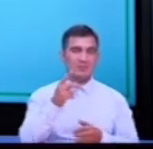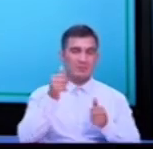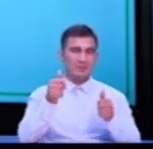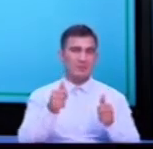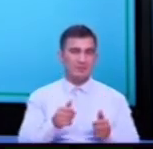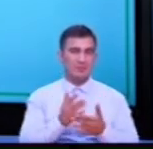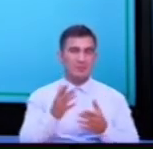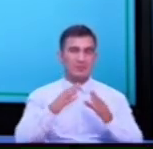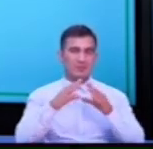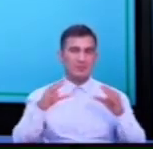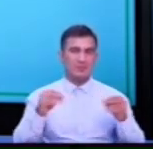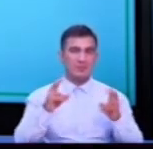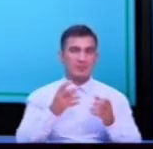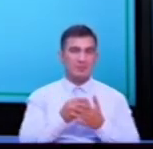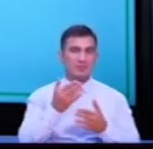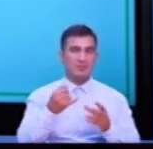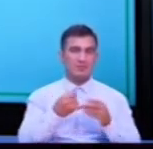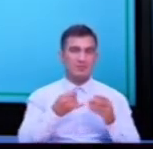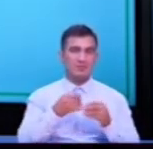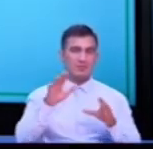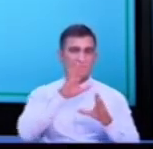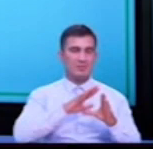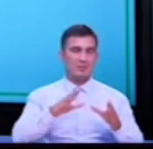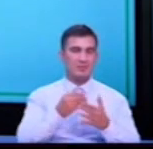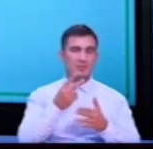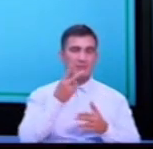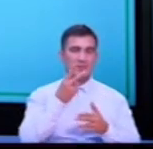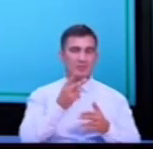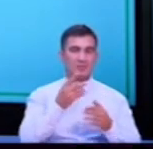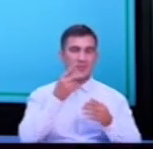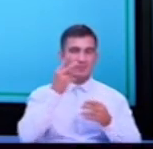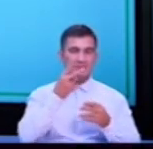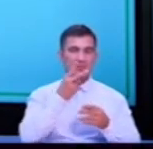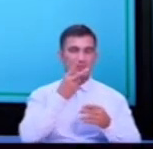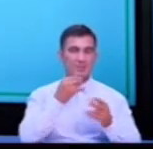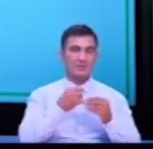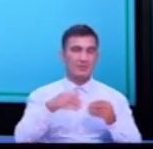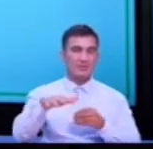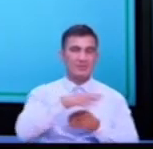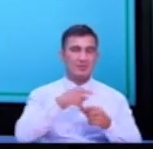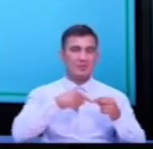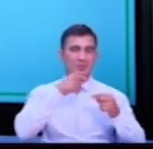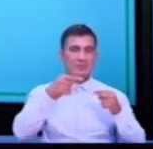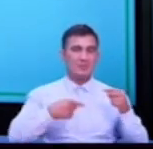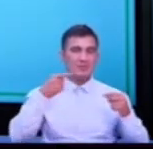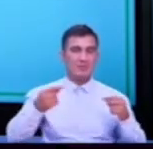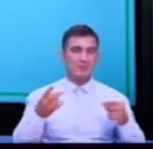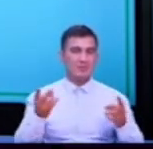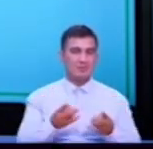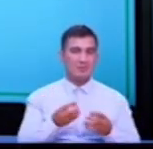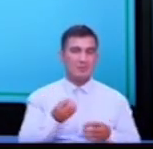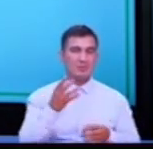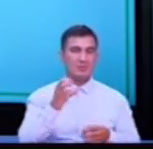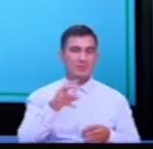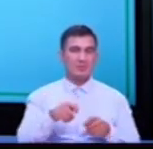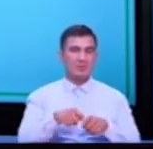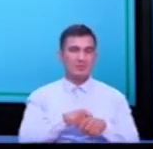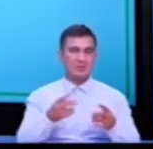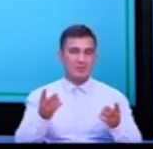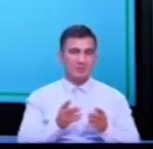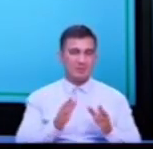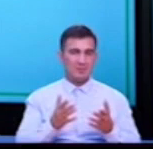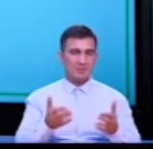rasmda uchburchak shaklidagi yer maydonini ikki qator sim bilan o'rash uchun necha metr sim kerak bo'ladi?